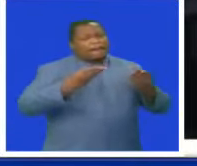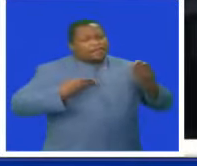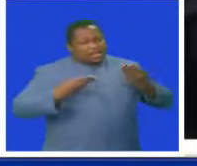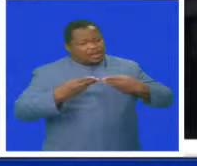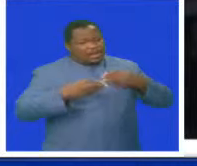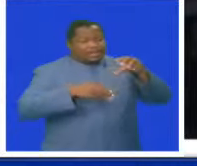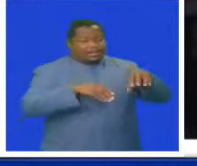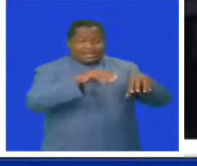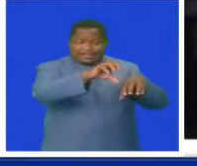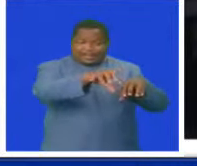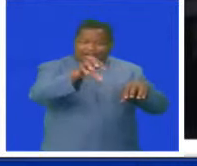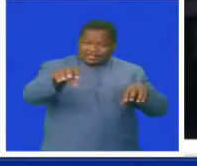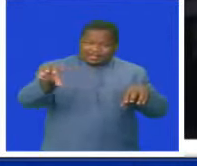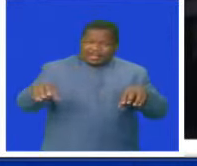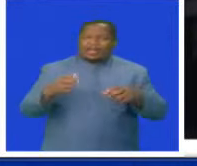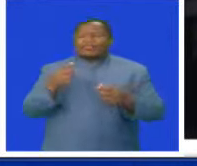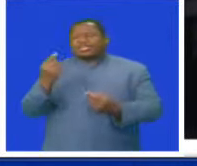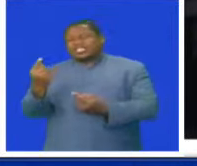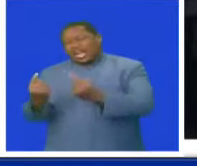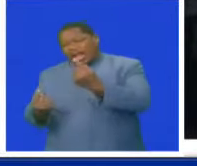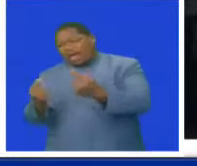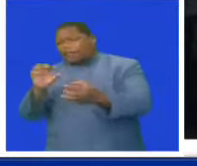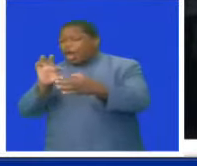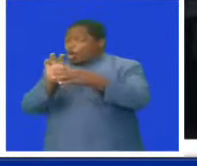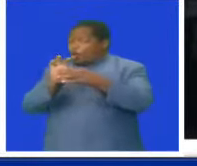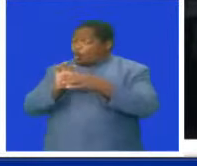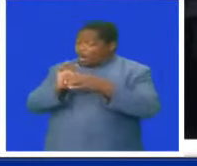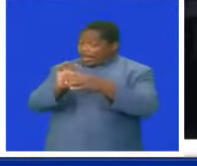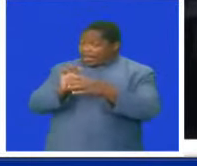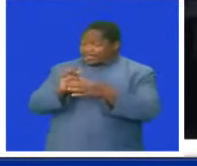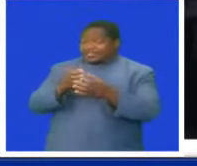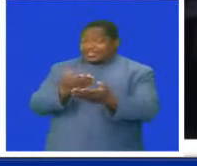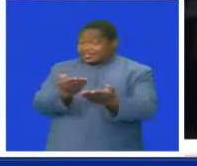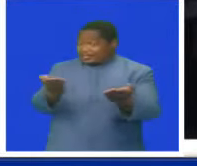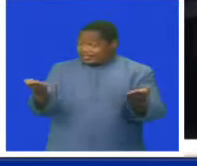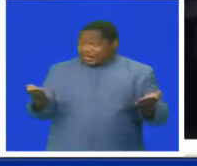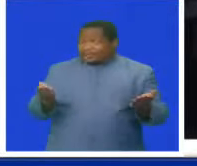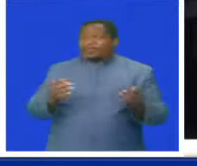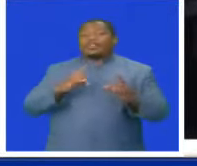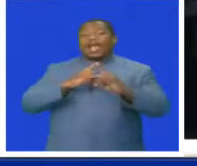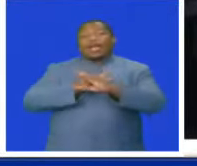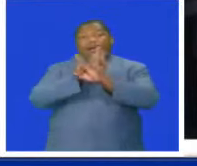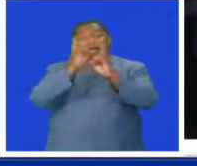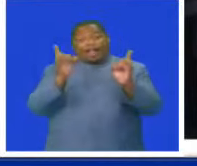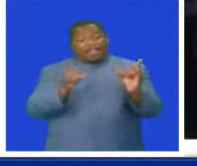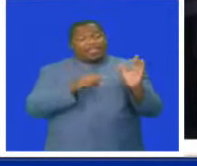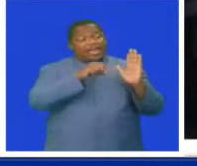letitsite lesetikhombisa ukuthi atisawulandzeli le migomo lebekiwe bekunene.